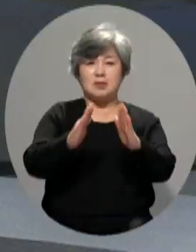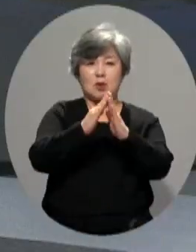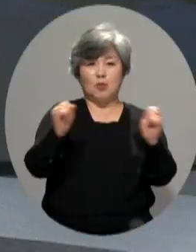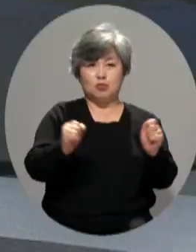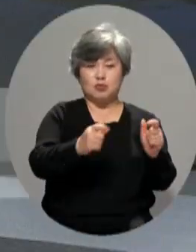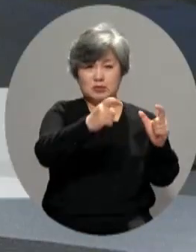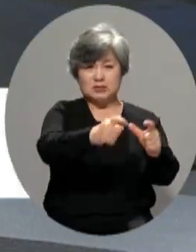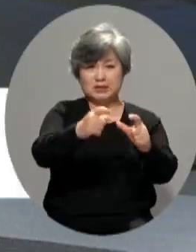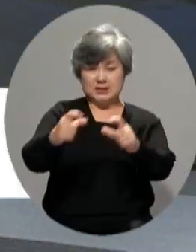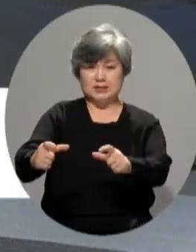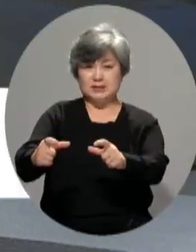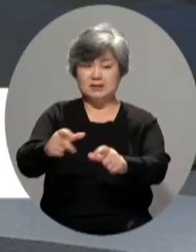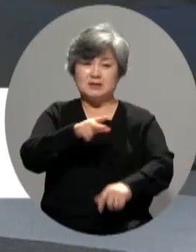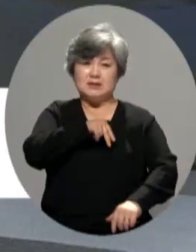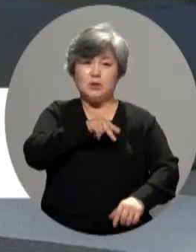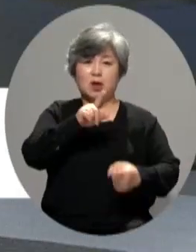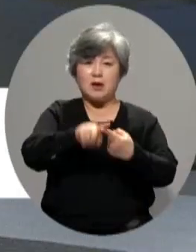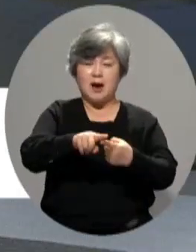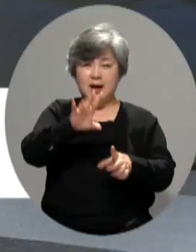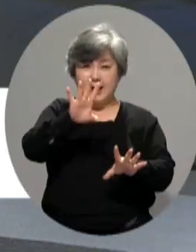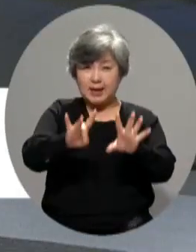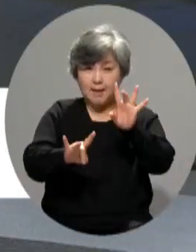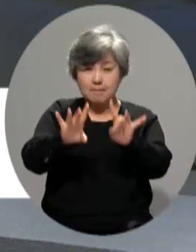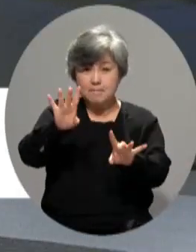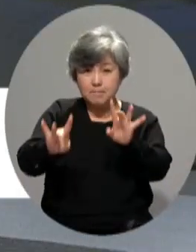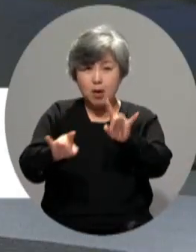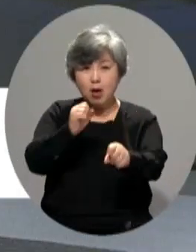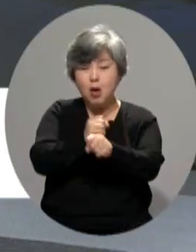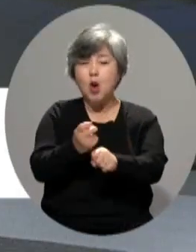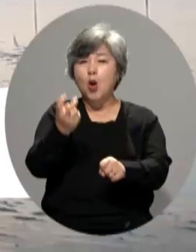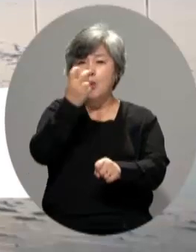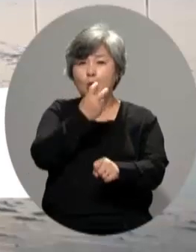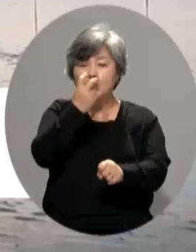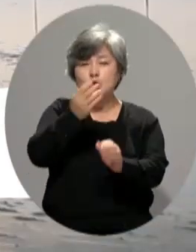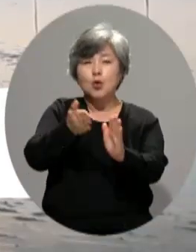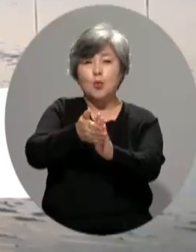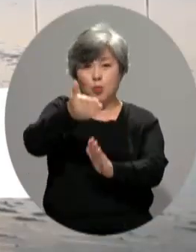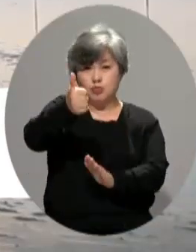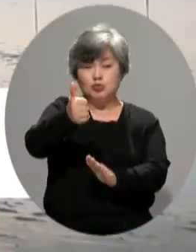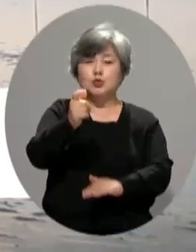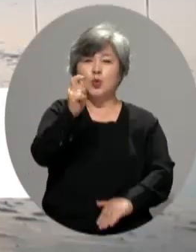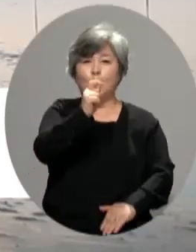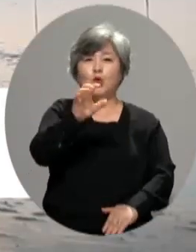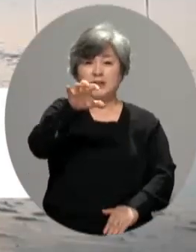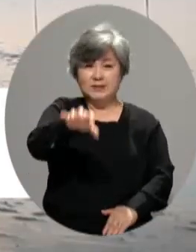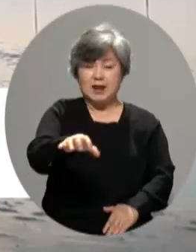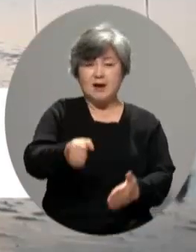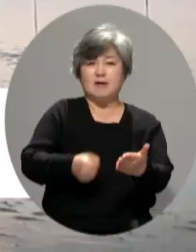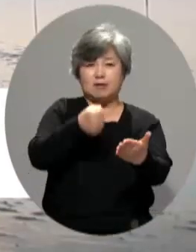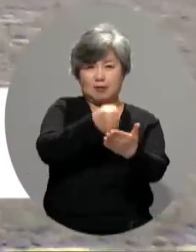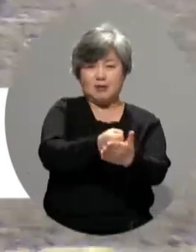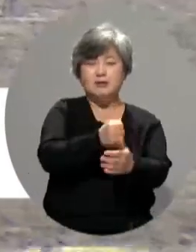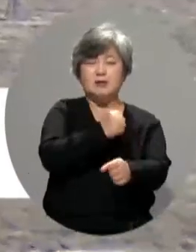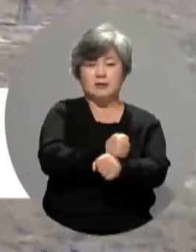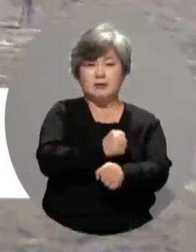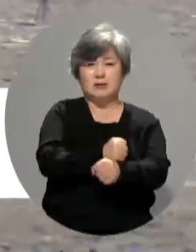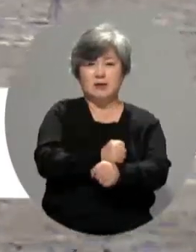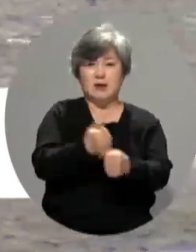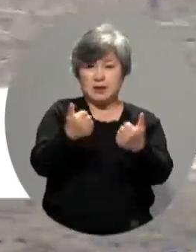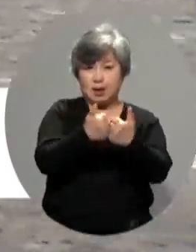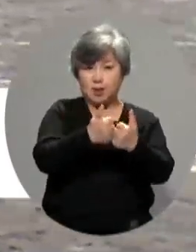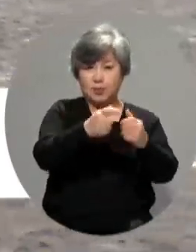전북시군의회 협의회가 갯벌 3개 자연유산 보전본부 고창 유치 결의아대 채택했습니다